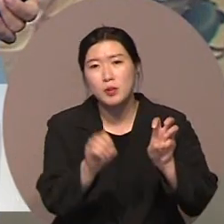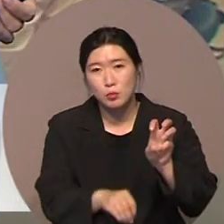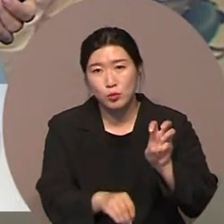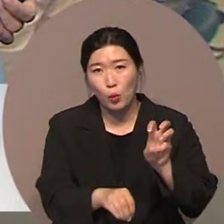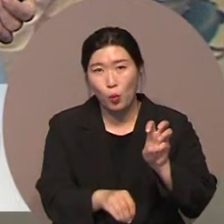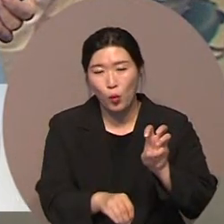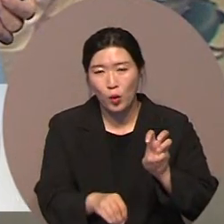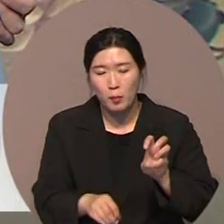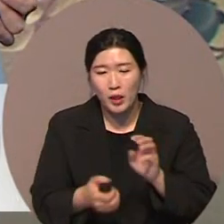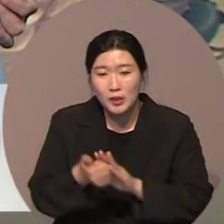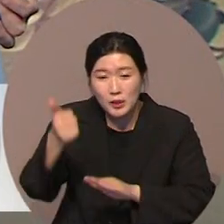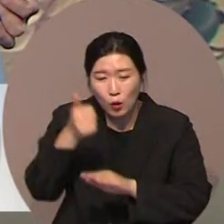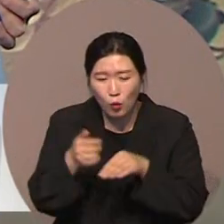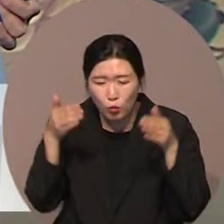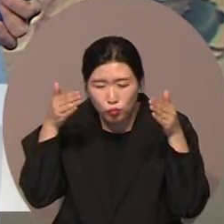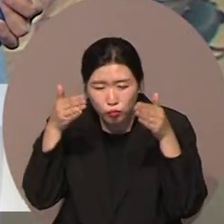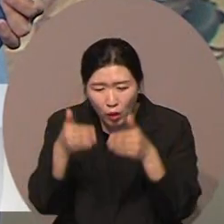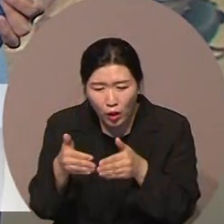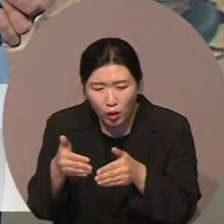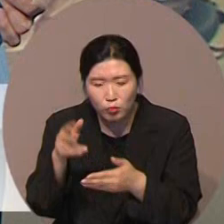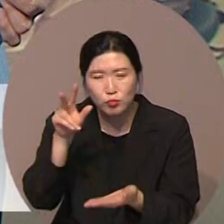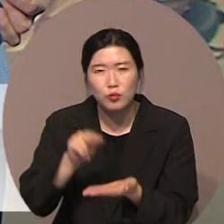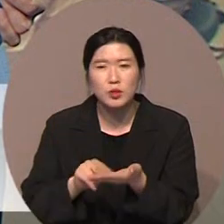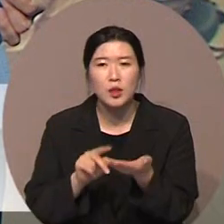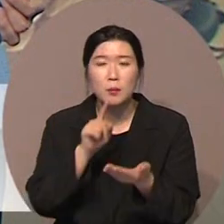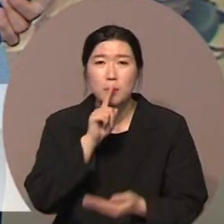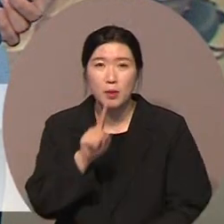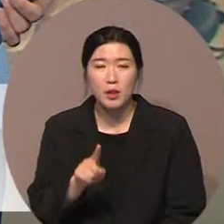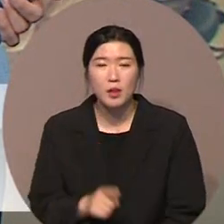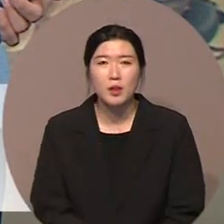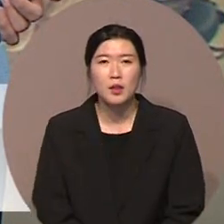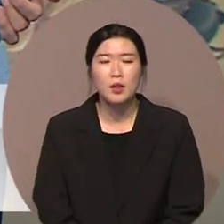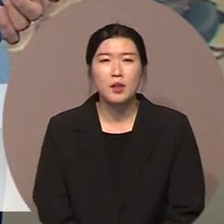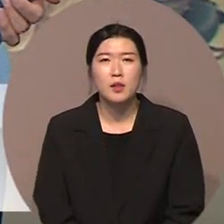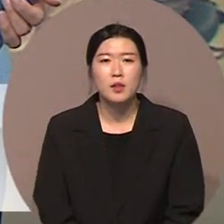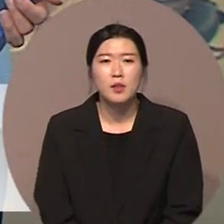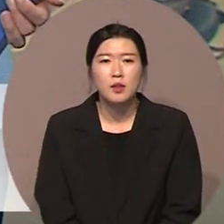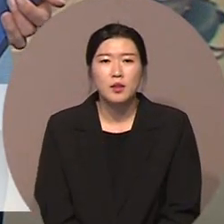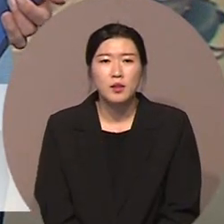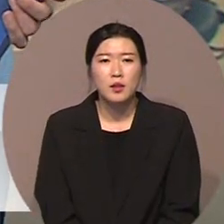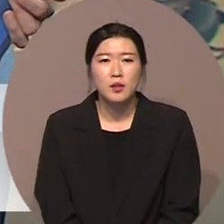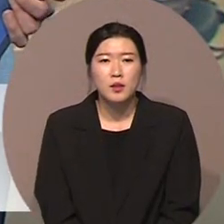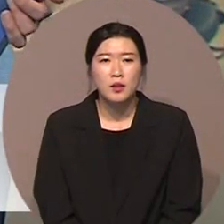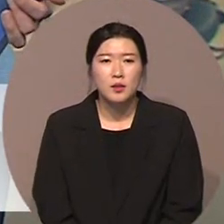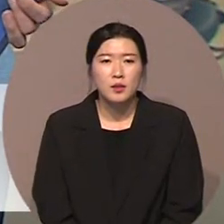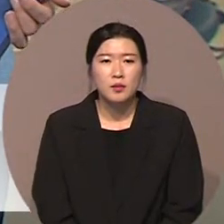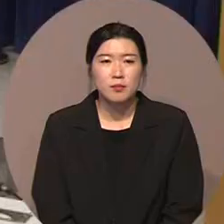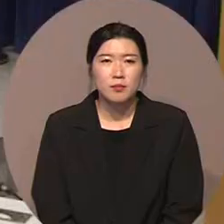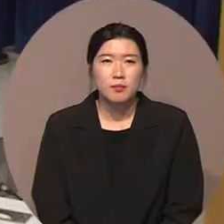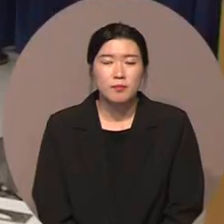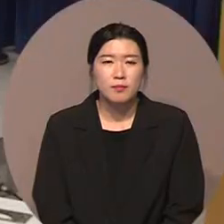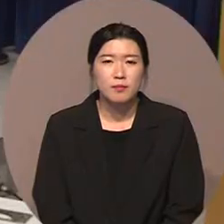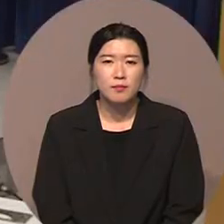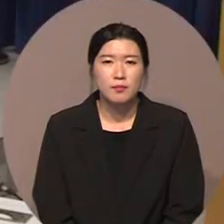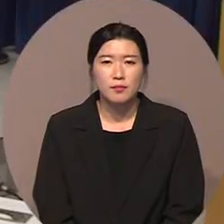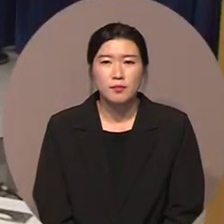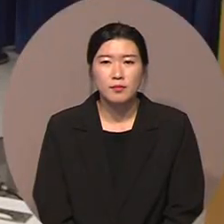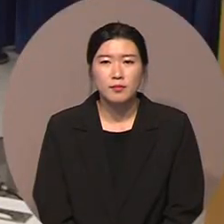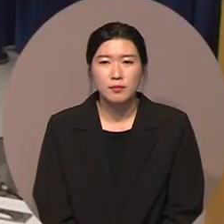단기 성과에 매달리는 부작용이 예상된다며 반발하고 있습니다. 김윤미 기자가 보도합니다.